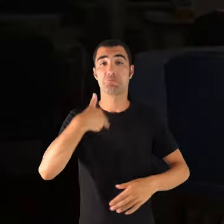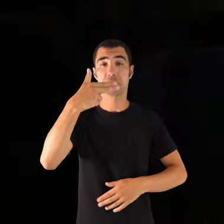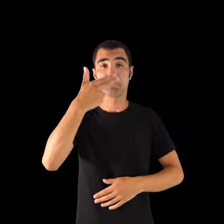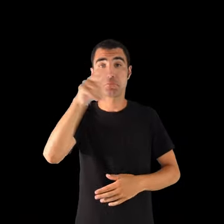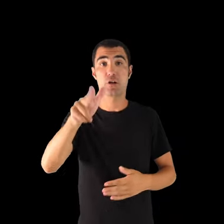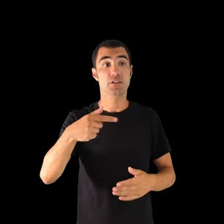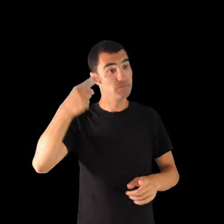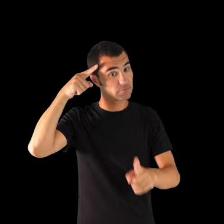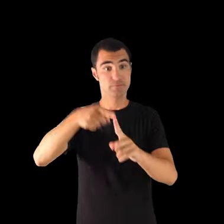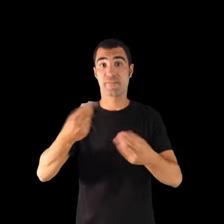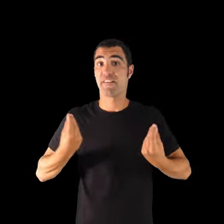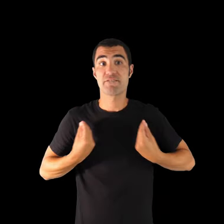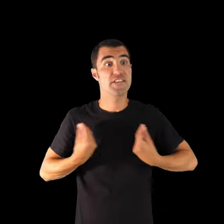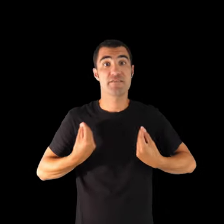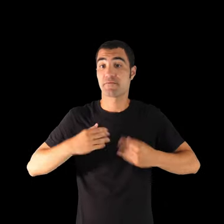poc.